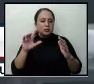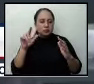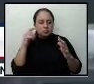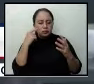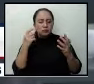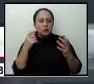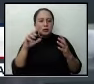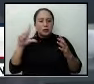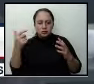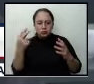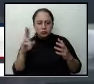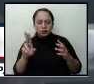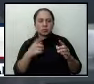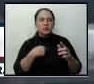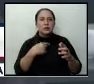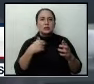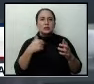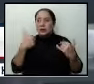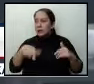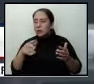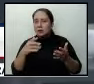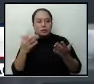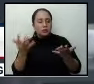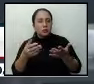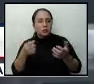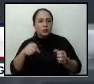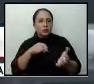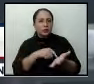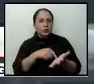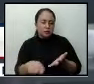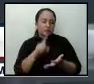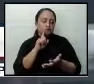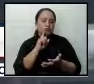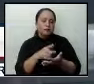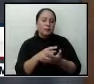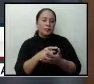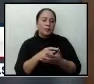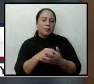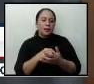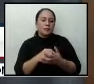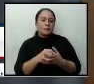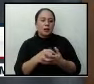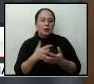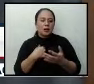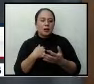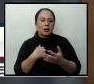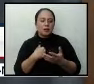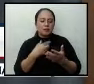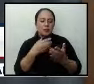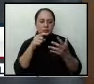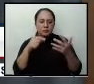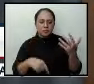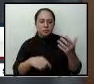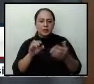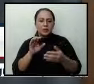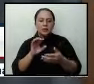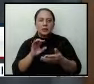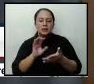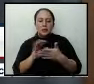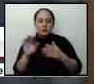bayaran kahit nasaan ka yung huli. In fact, doon sa ating handheld device, merong option na cashless payment. Right there and then,